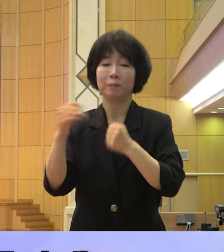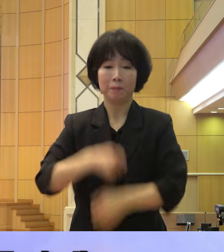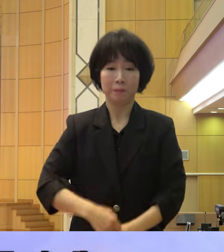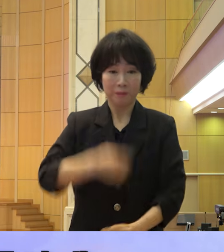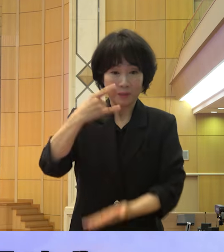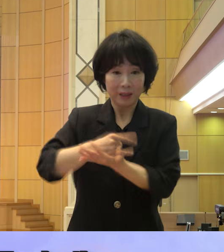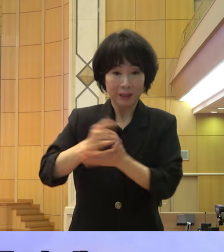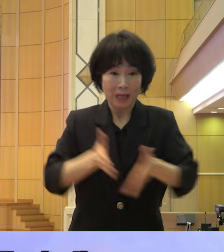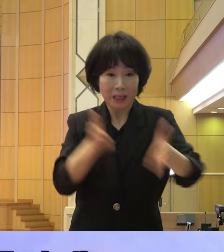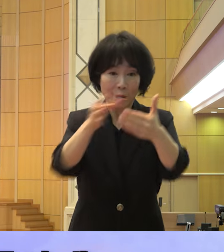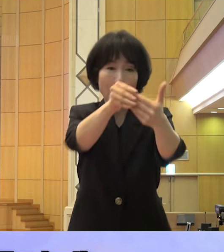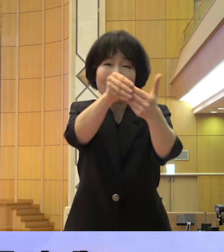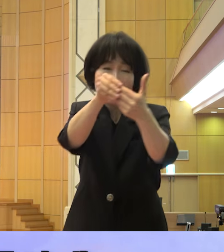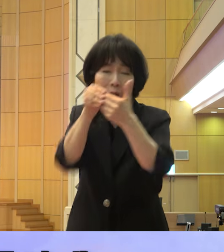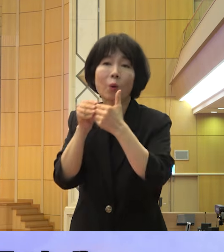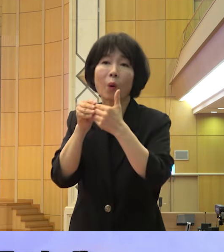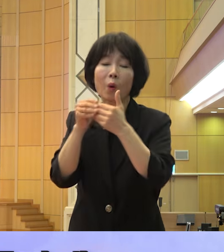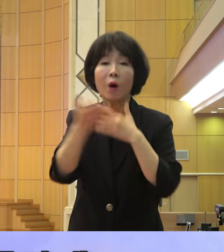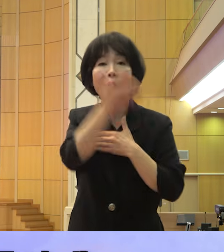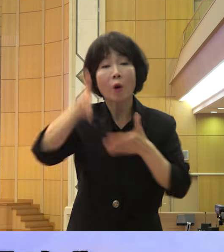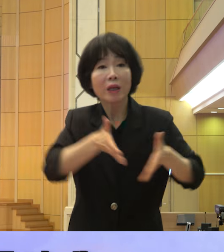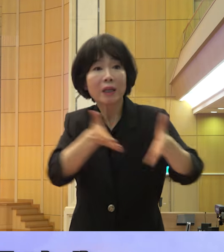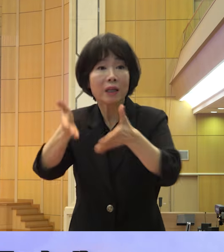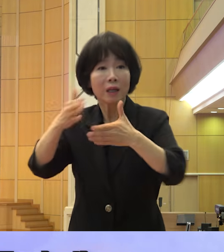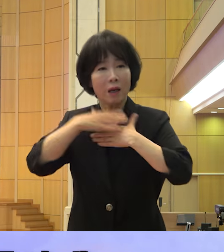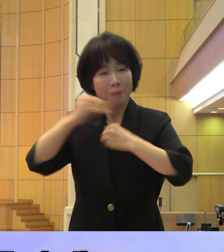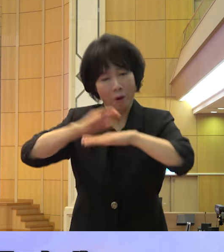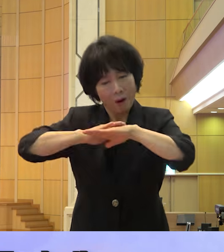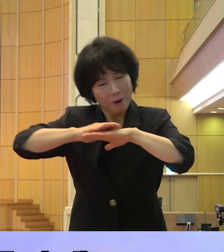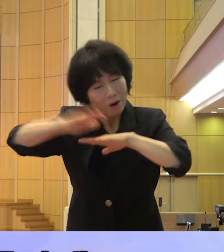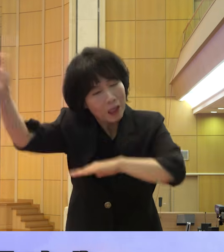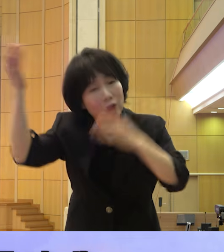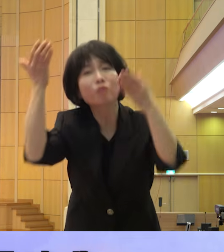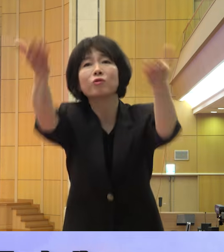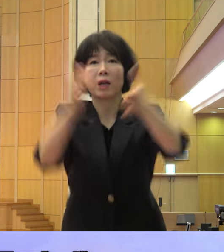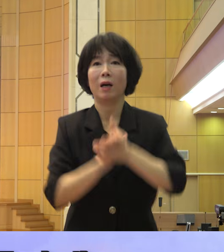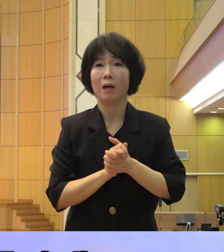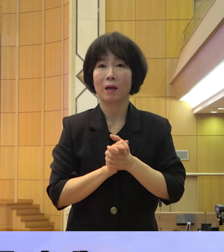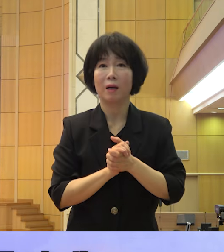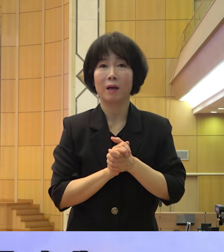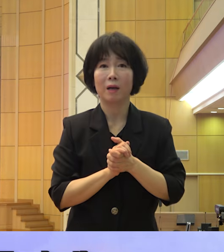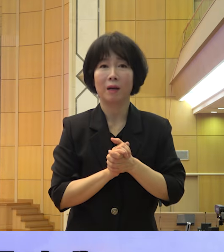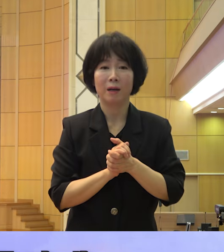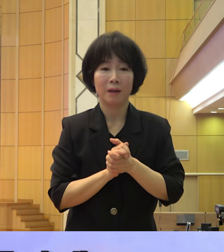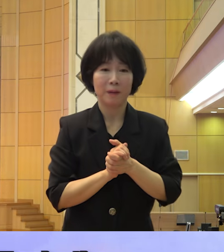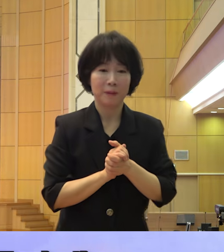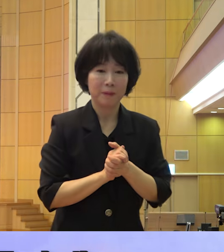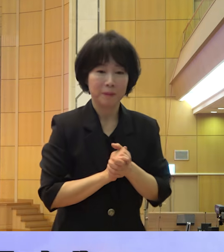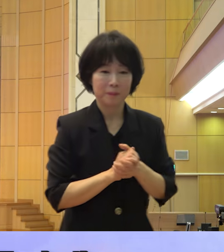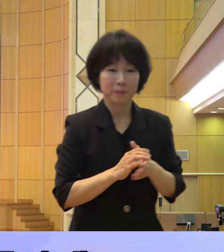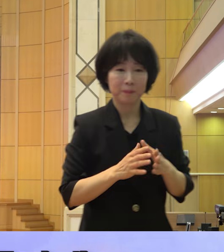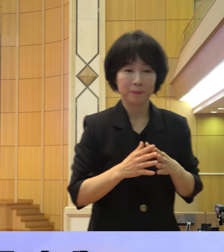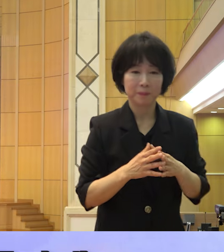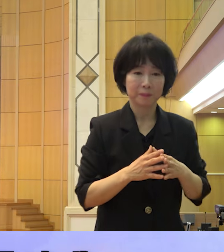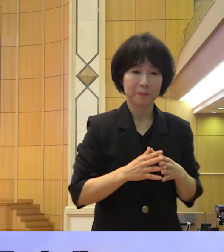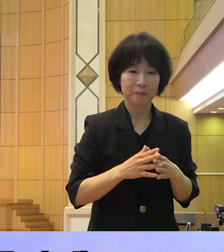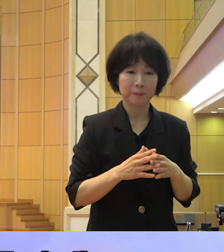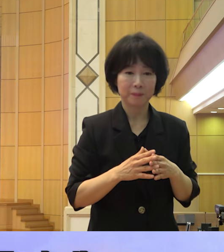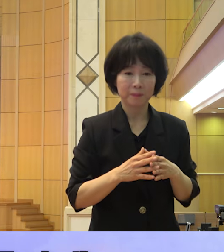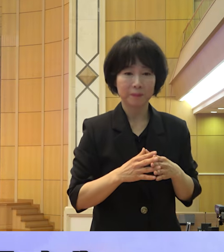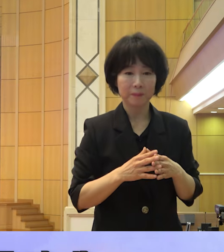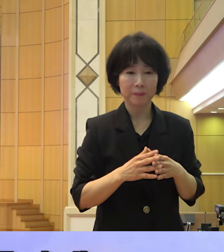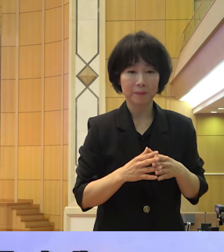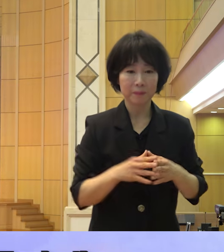의의 길로 인도하시리니 너의 가는 길이 평탄케 하시리니. 요 말을 다시 깨닫고